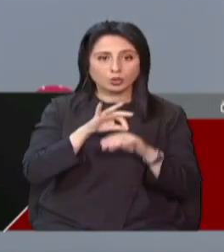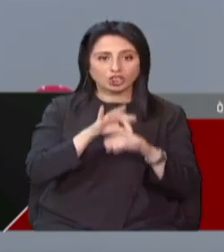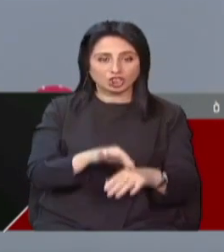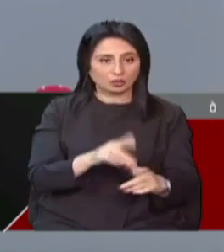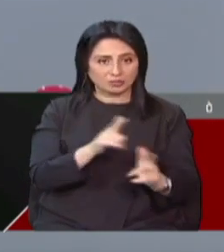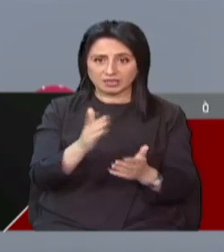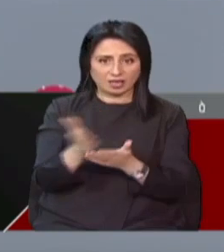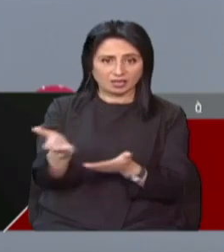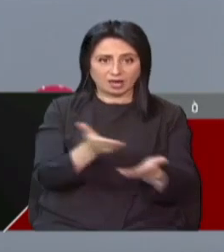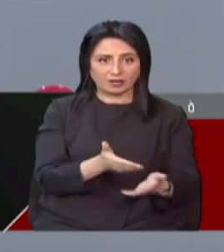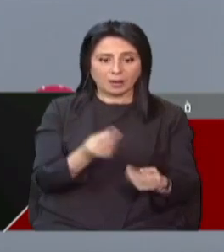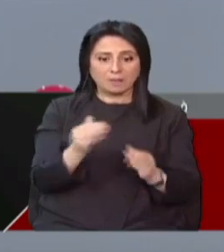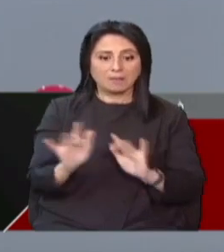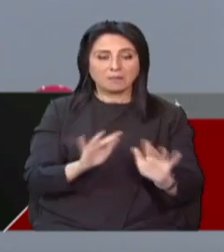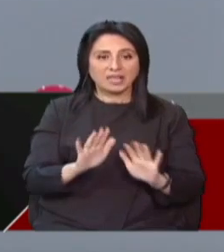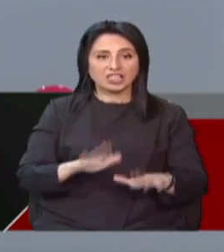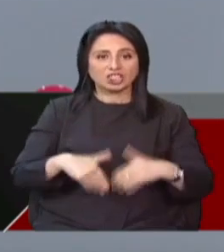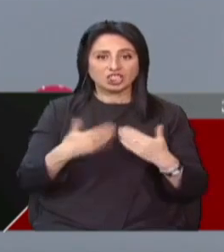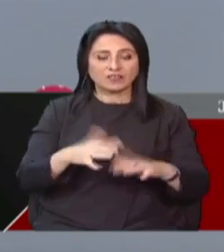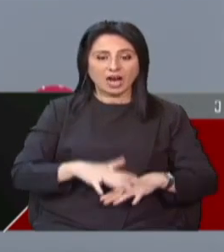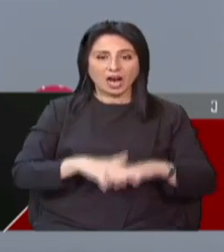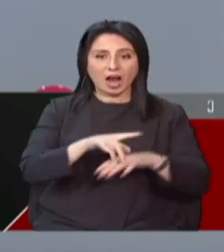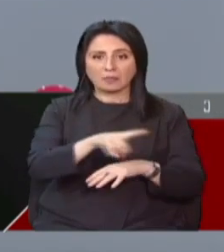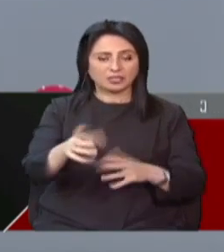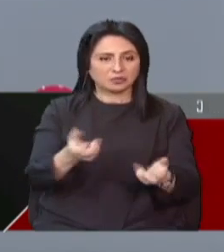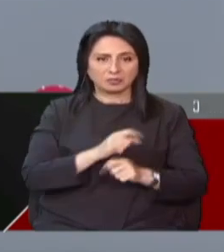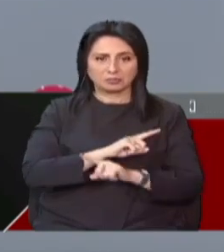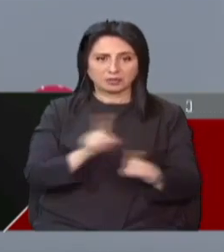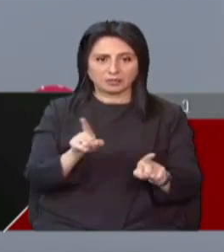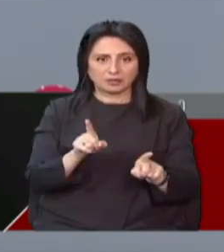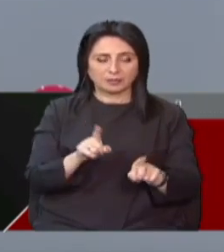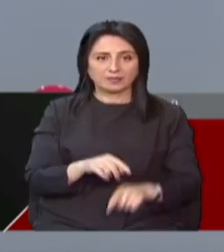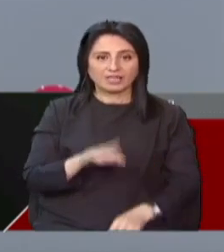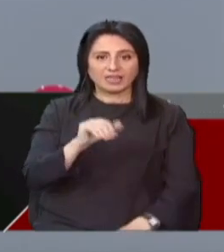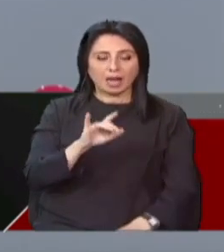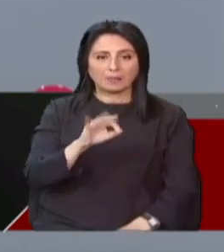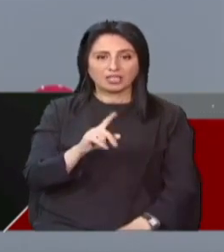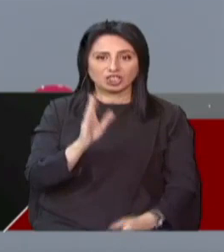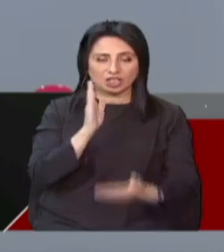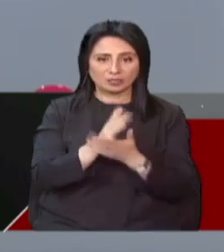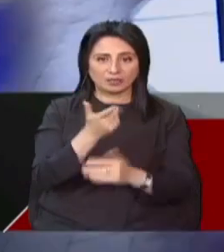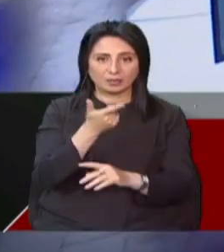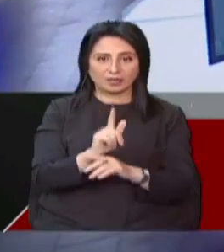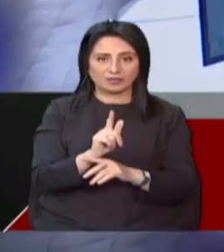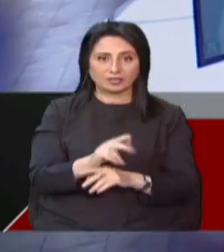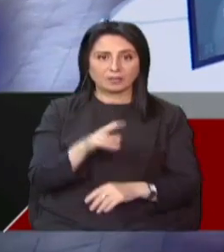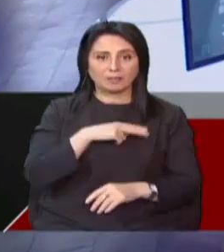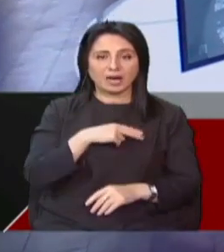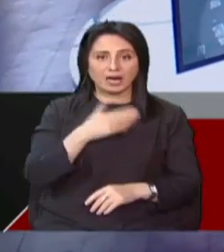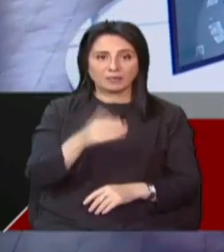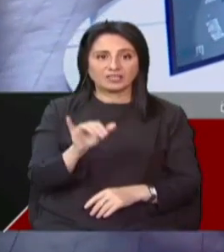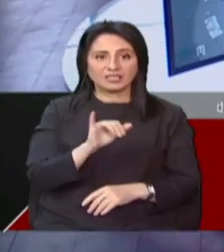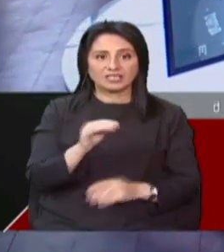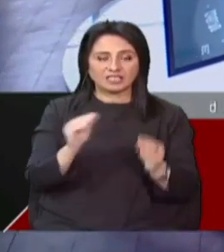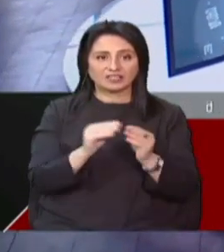chasatareblats mzad aris, tumtsa menedjmentis tsinadadebebi kapitsulebistvis miughebelia. Tatia Tabashadzes vrtavt pirdaper eterši parlamentidan,